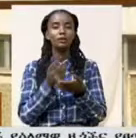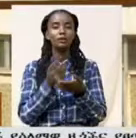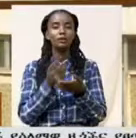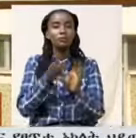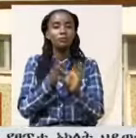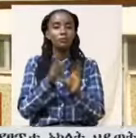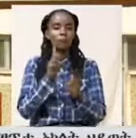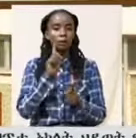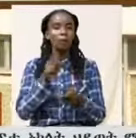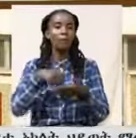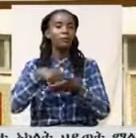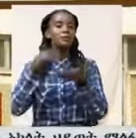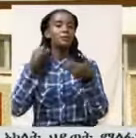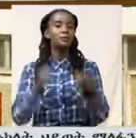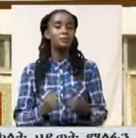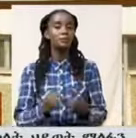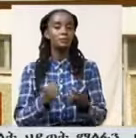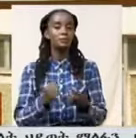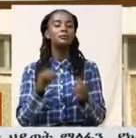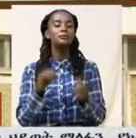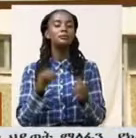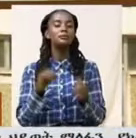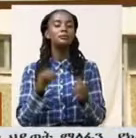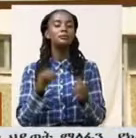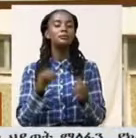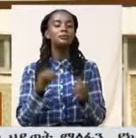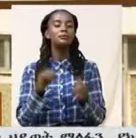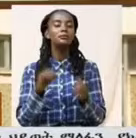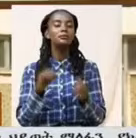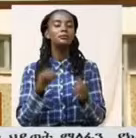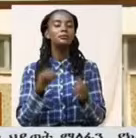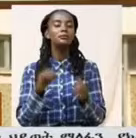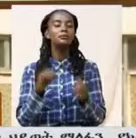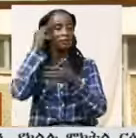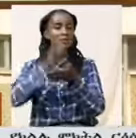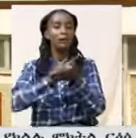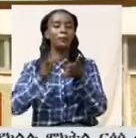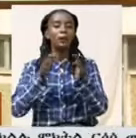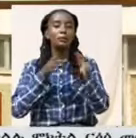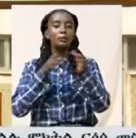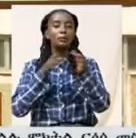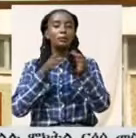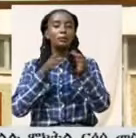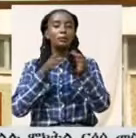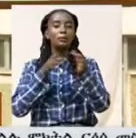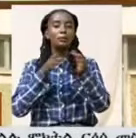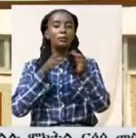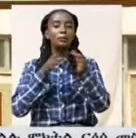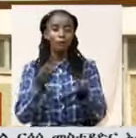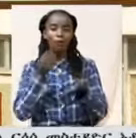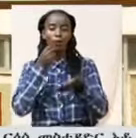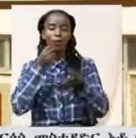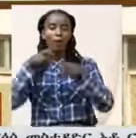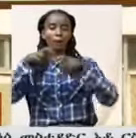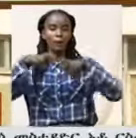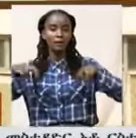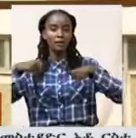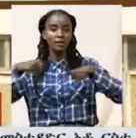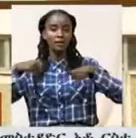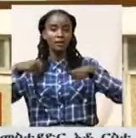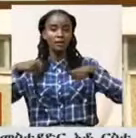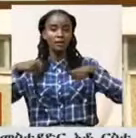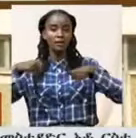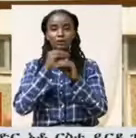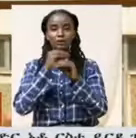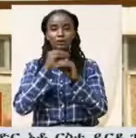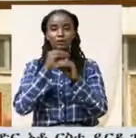ነው ማውጣት የሚችለው። ለሚዲያ ለምሳሌ ውጭ ጉዳይ ሚኒስትር ሳምንታዊ መግለጫ እንደሚሰጥ የውሃ ማድና ኤነርጂ ሚኒስተር ሳምንታዊ